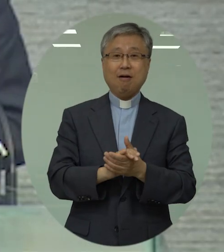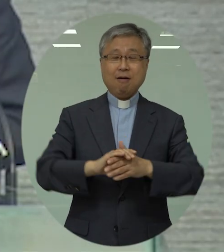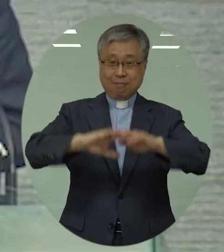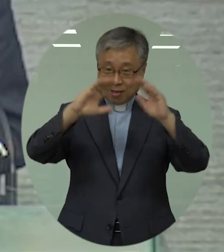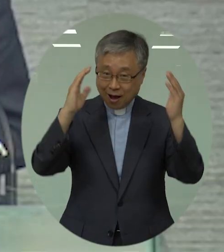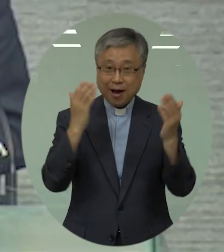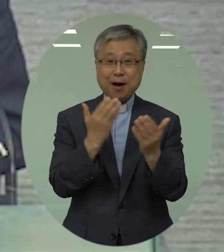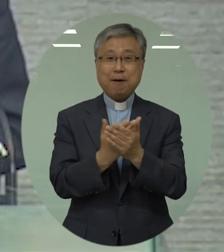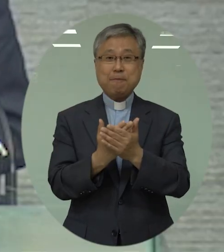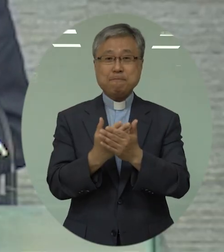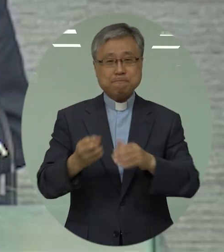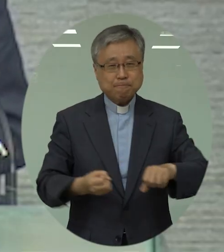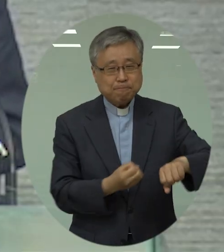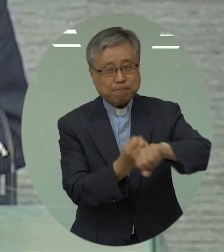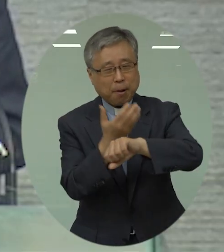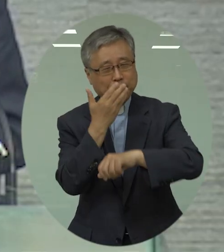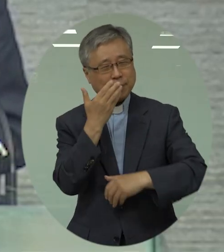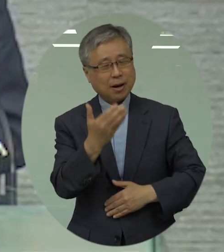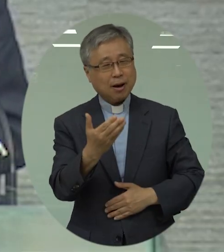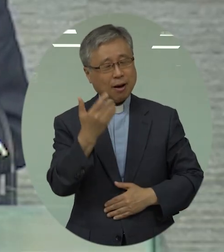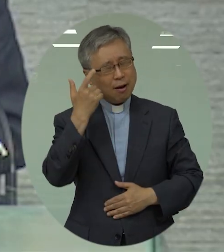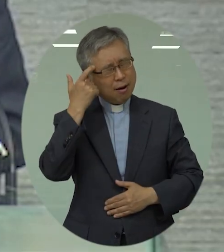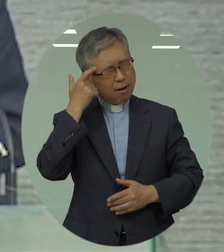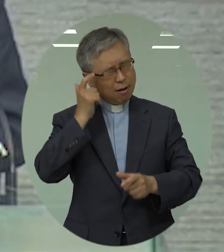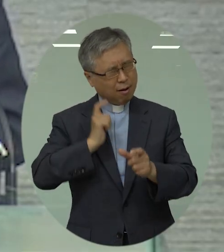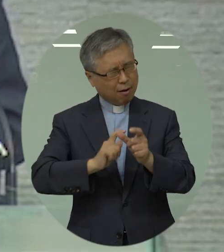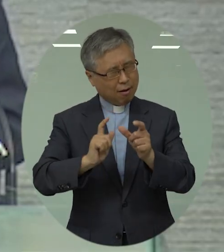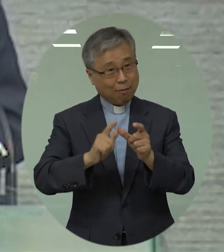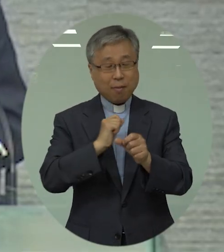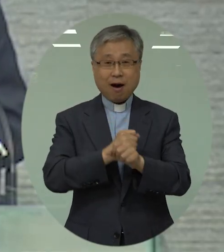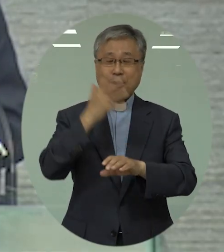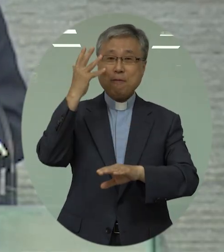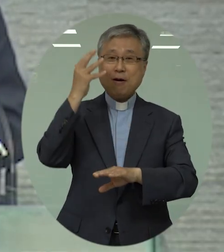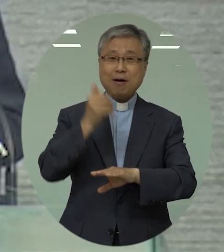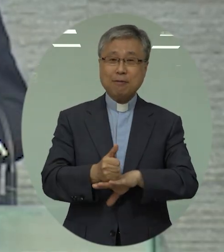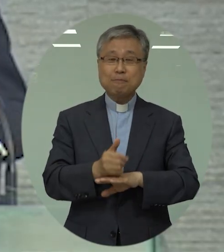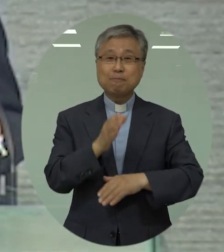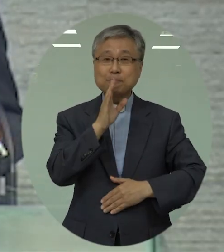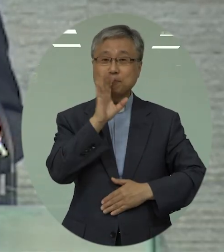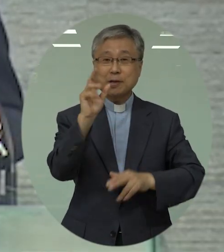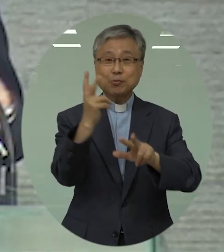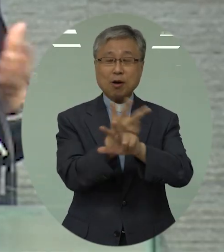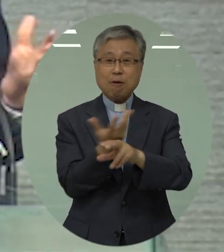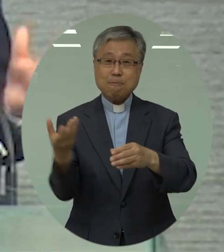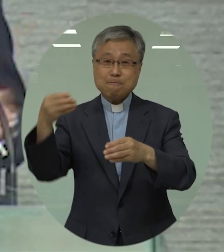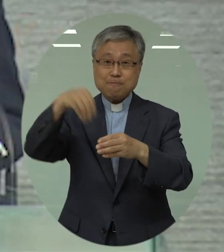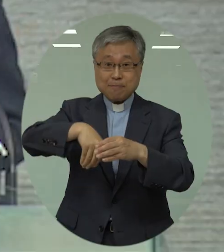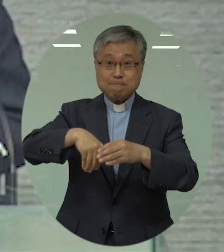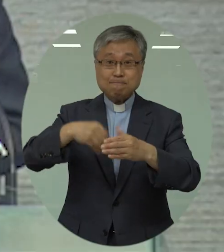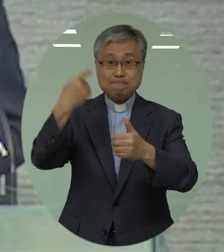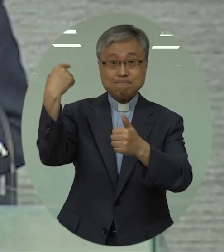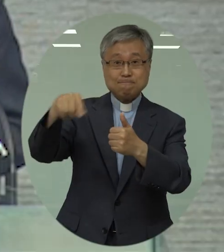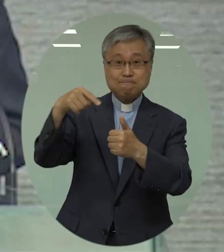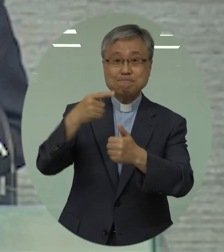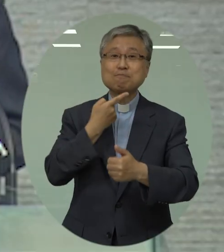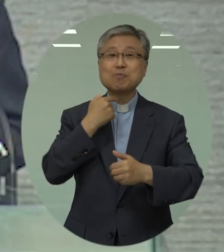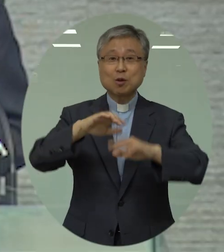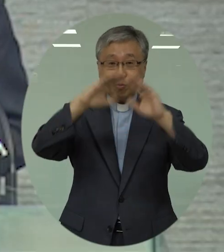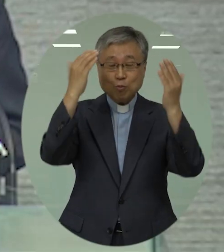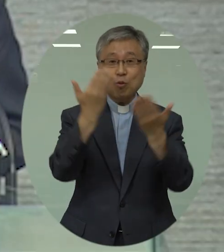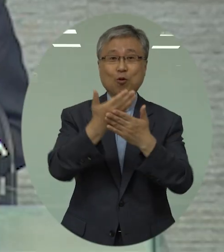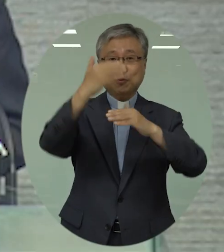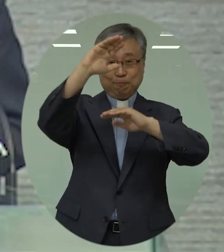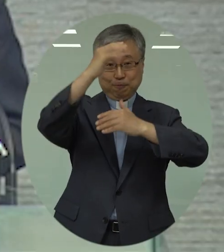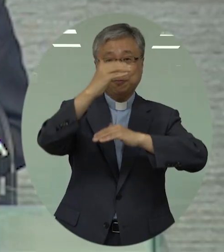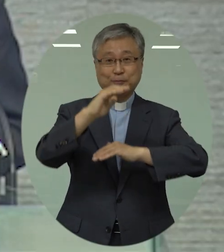다 전달할 수가 있을까, 이런 고민 끝에 사실 10주에 담아서 가르치던 모든